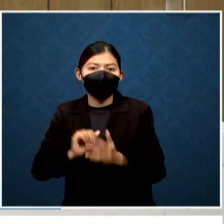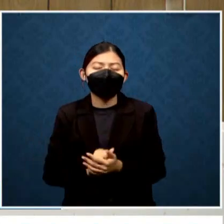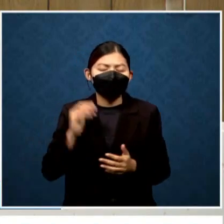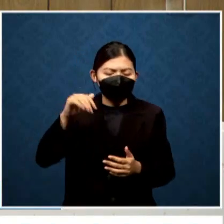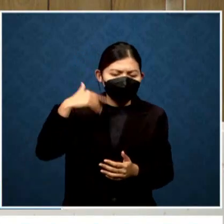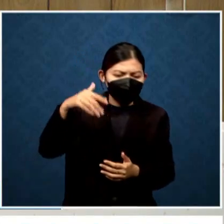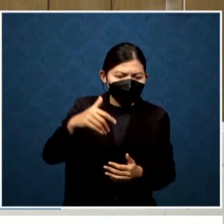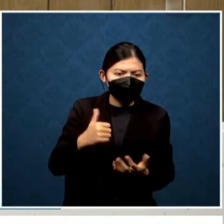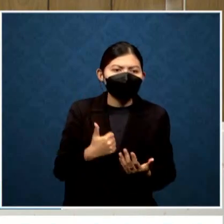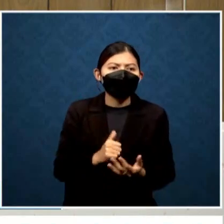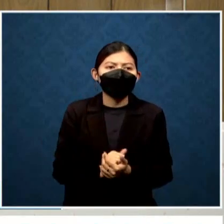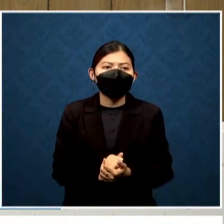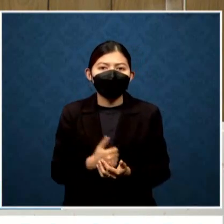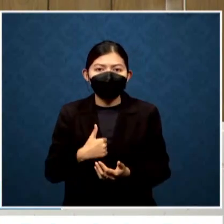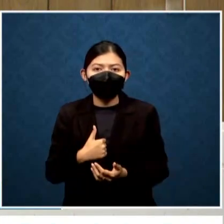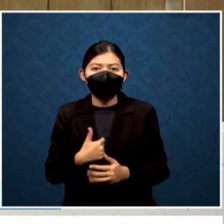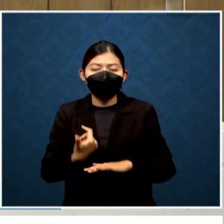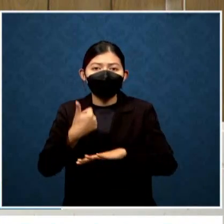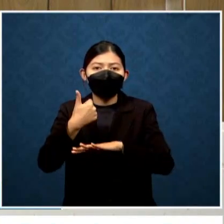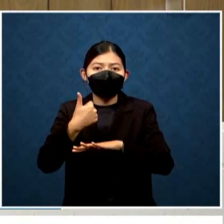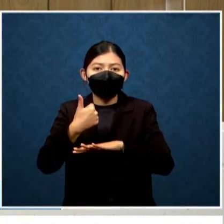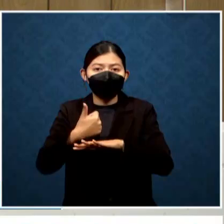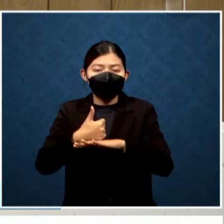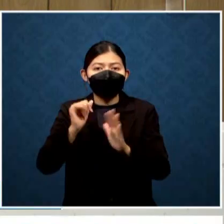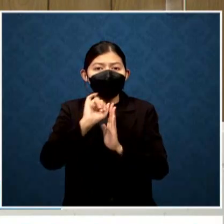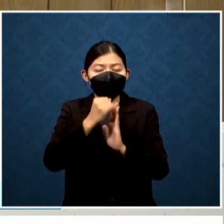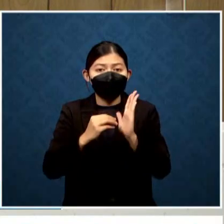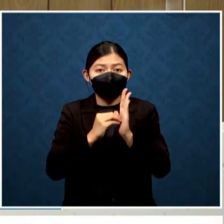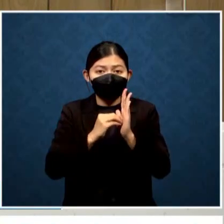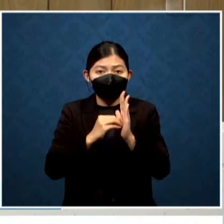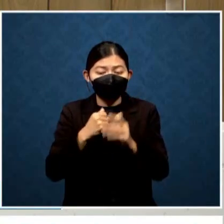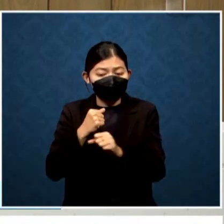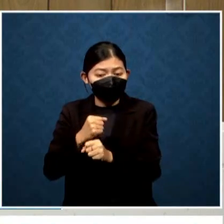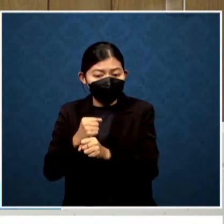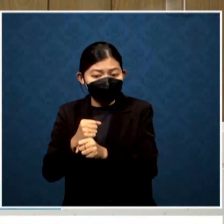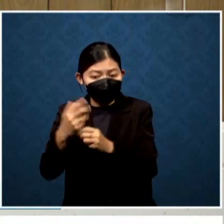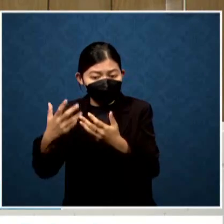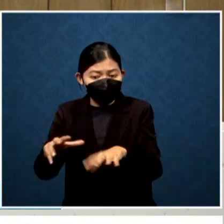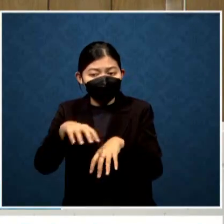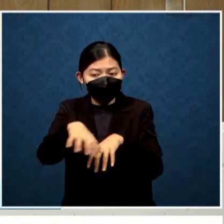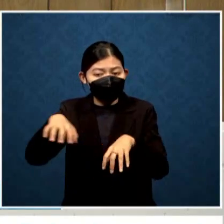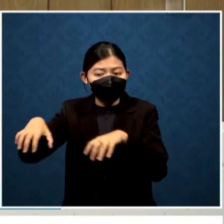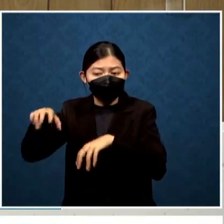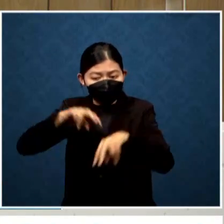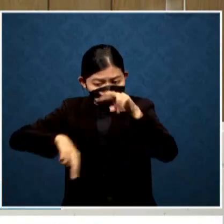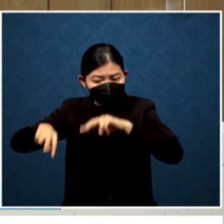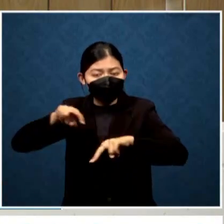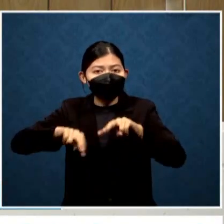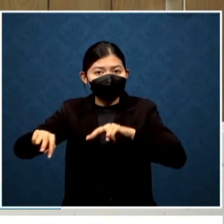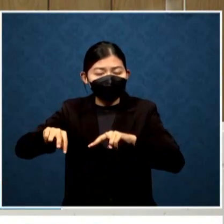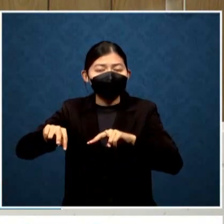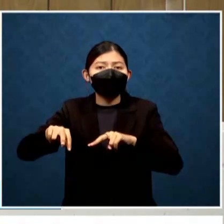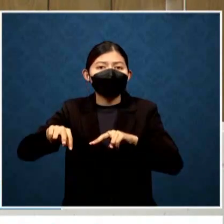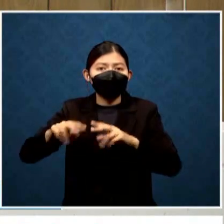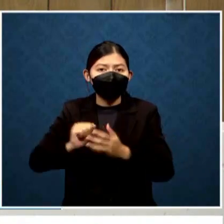ผู้ว่าชัดชาติขออนุญาตตั้งเอ่ยนามท่านทำอะไรท่านไม่เคยมาบอกผมเลยทั้งเนี้ยท่านทำไปหมดเลยท่านจะสั่งให้ไปสอบท่านจะท